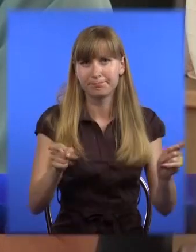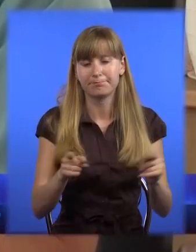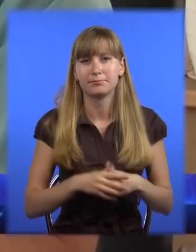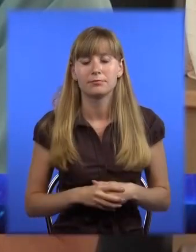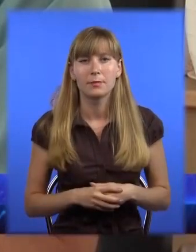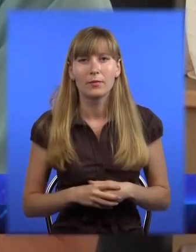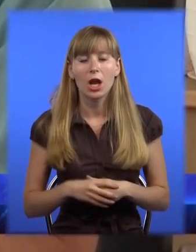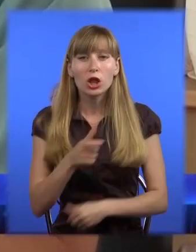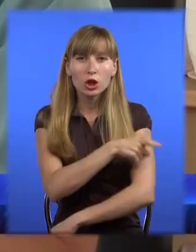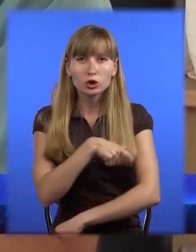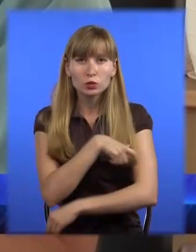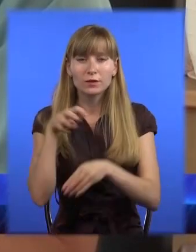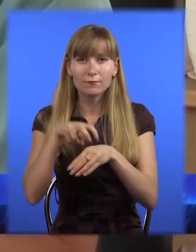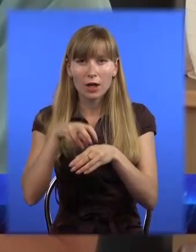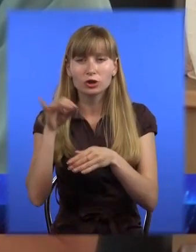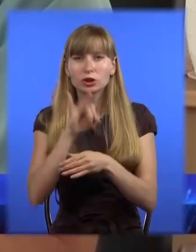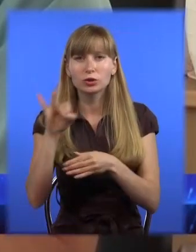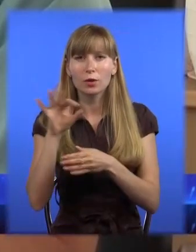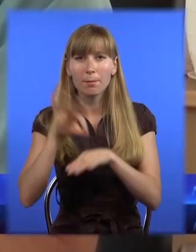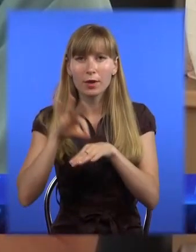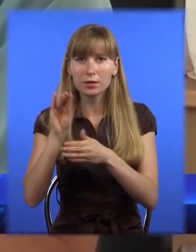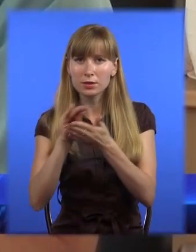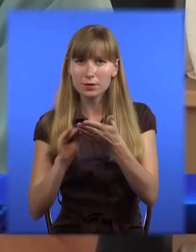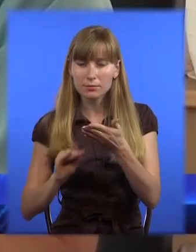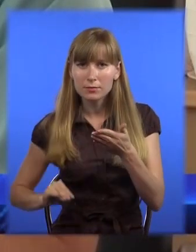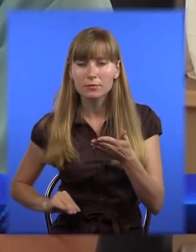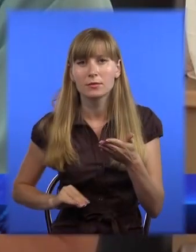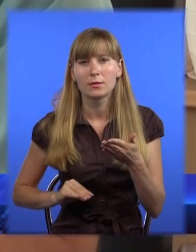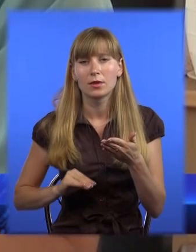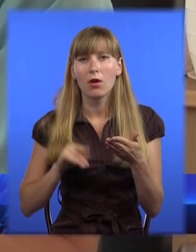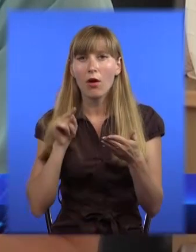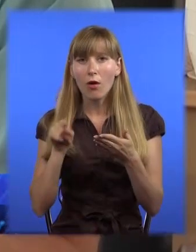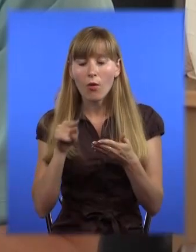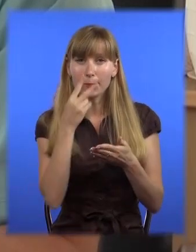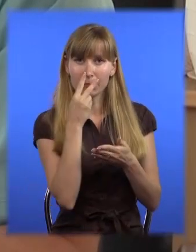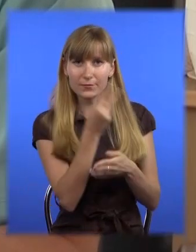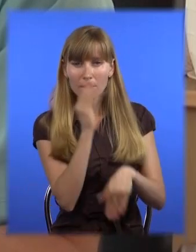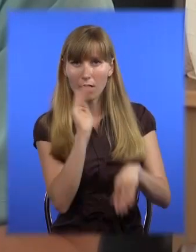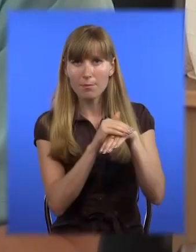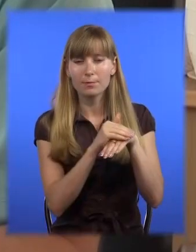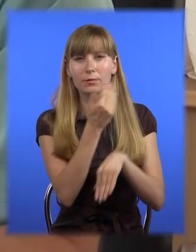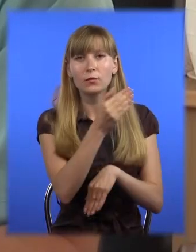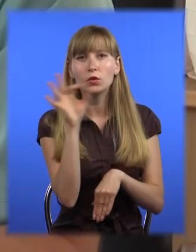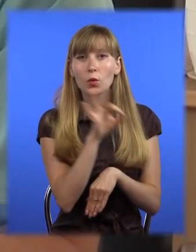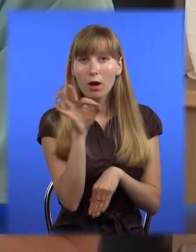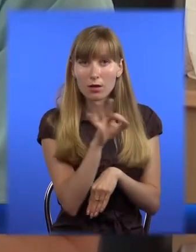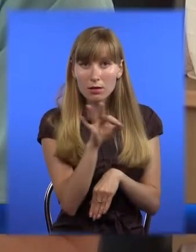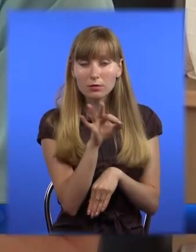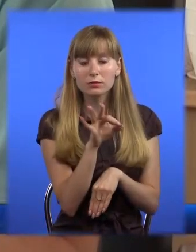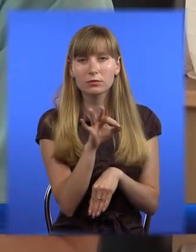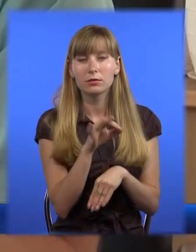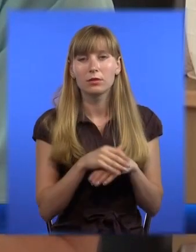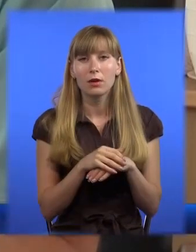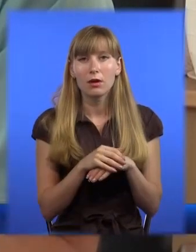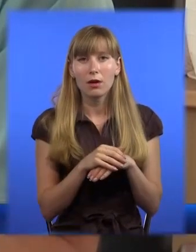врач в історії болезні записав, що він його в туалеті